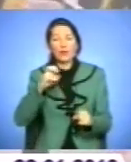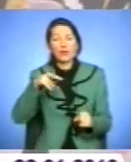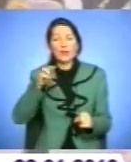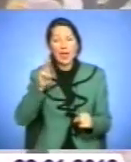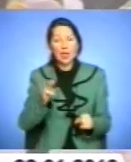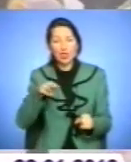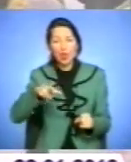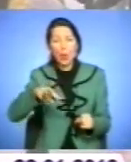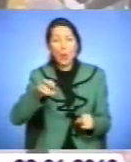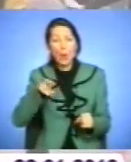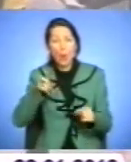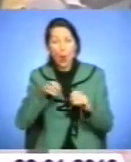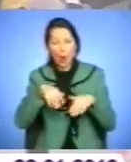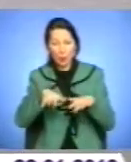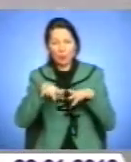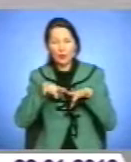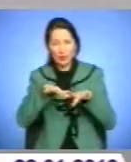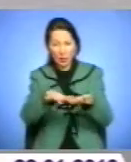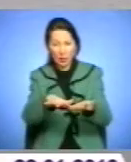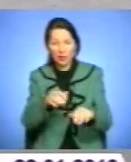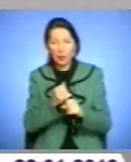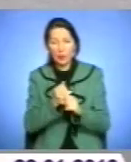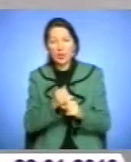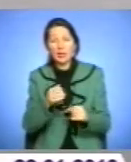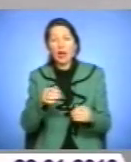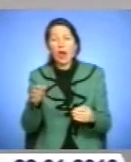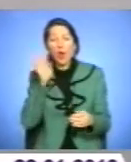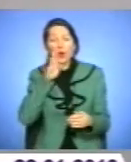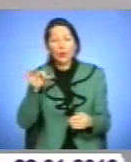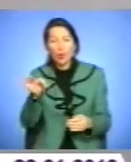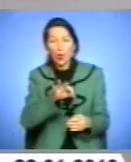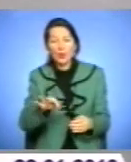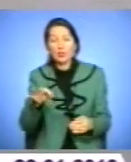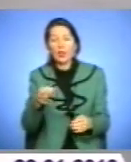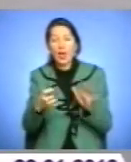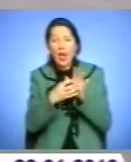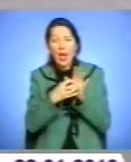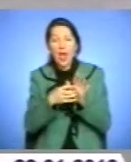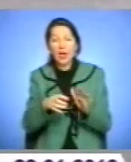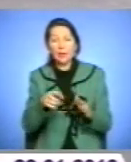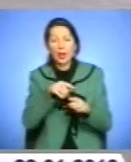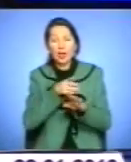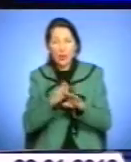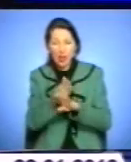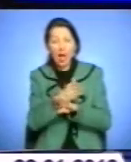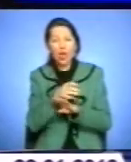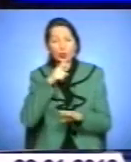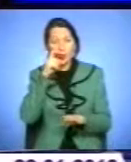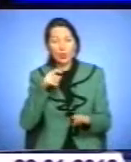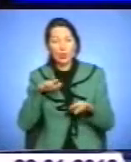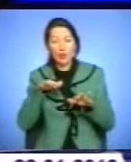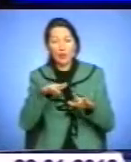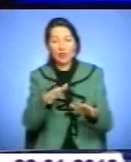набережній національний символ, герб і карту України. В акції взяли участь більше 50 осіб.